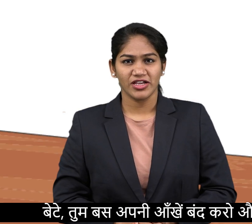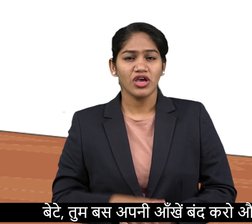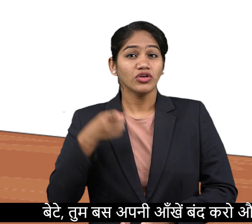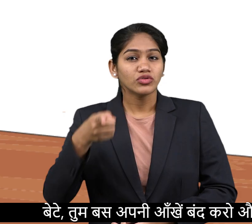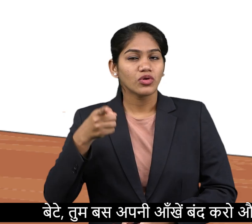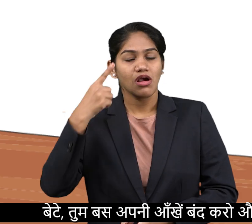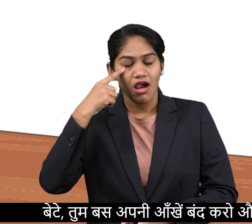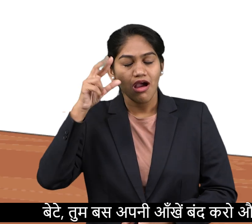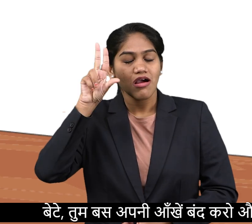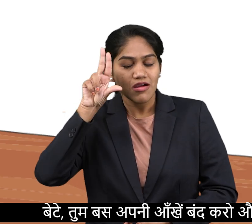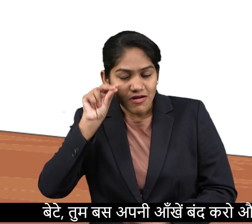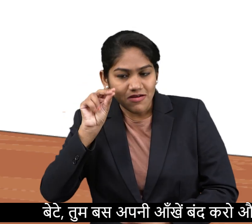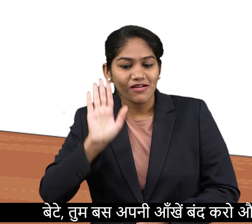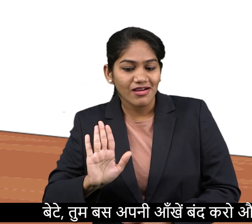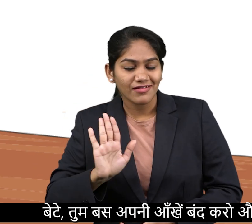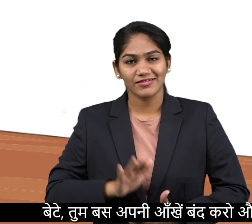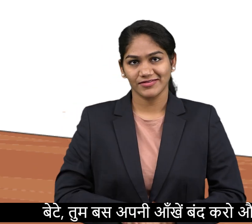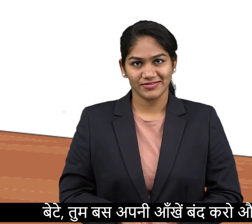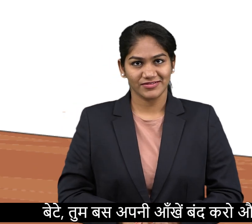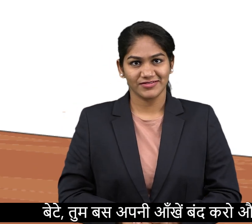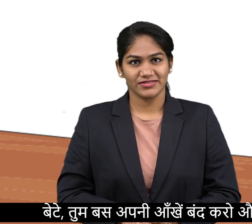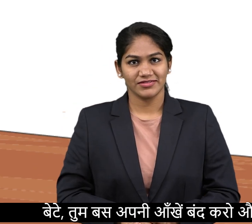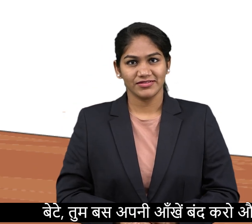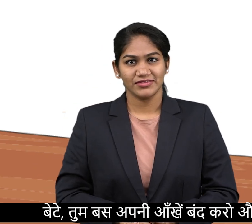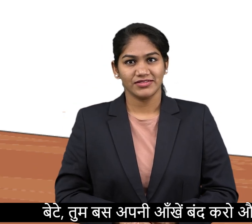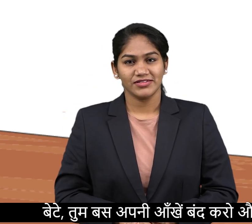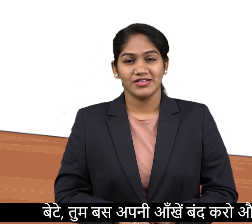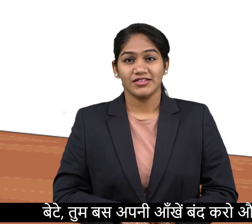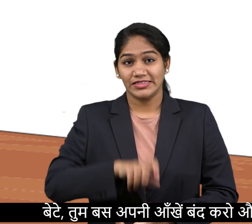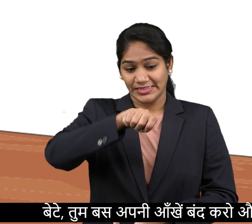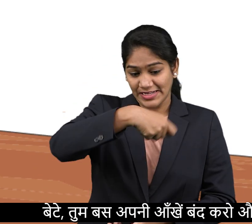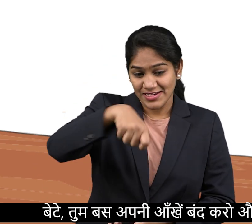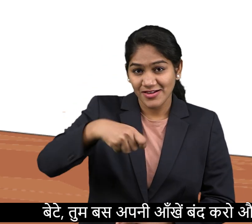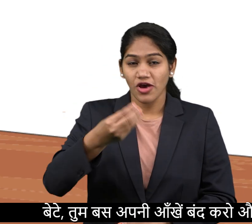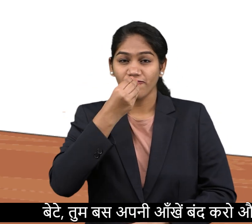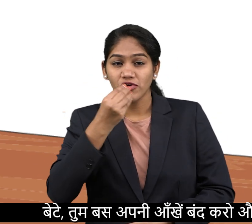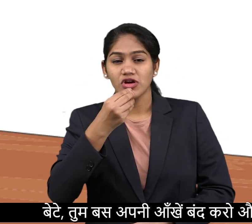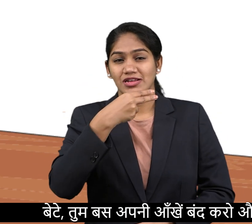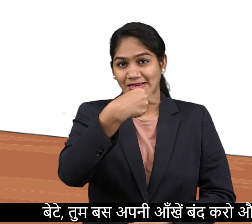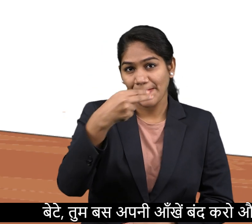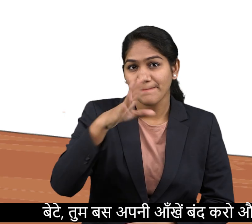बेटे, तुम बस अपनी आंखें बंद करो और अपनी नाक की मदद से खाने का नाम पहचानो।